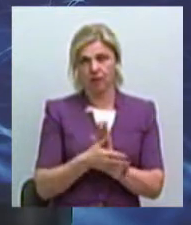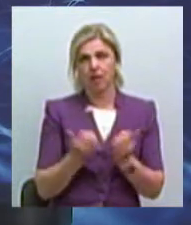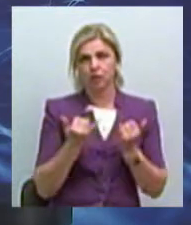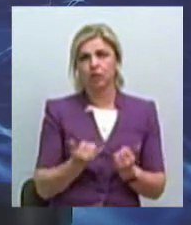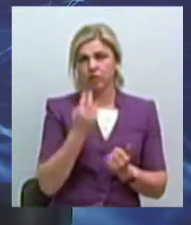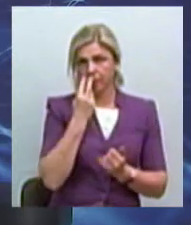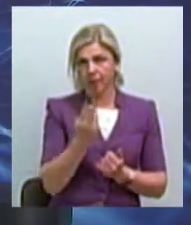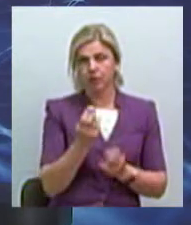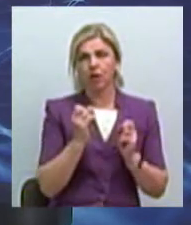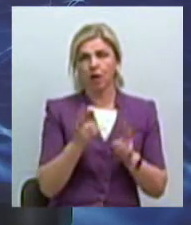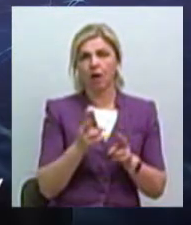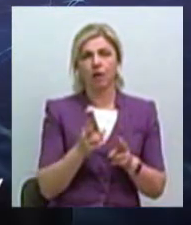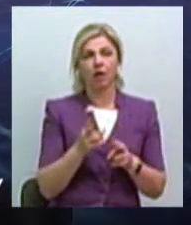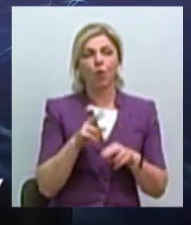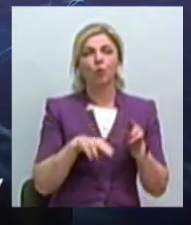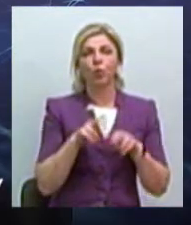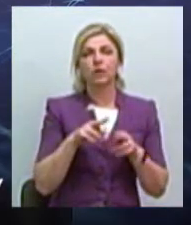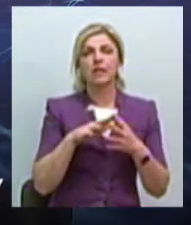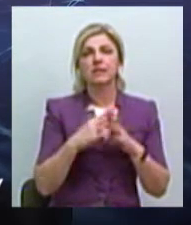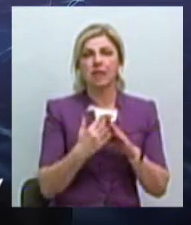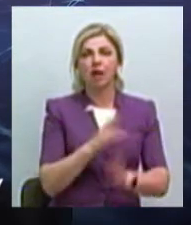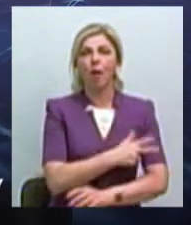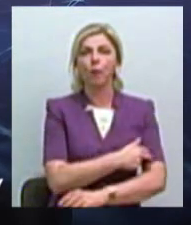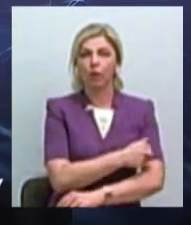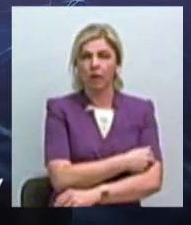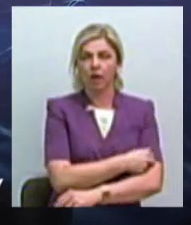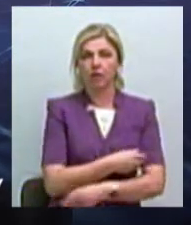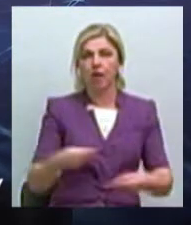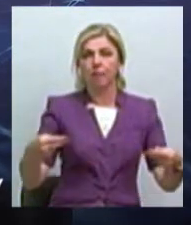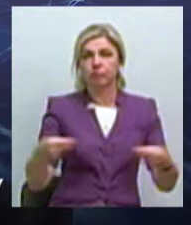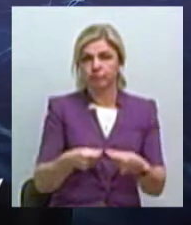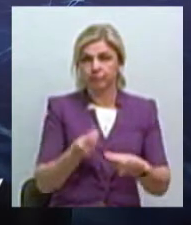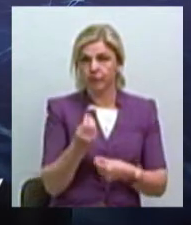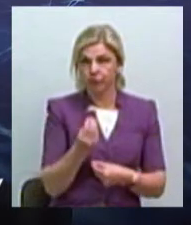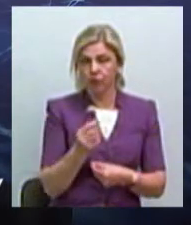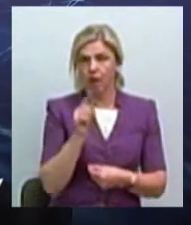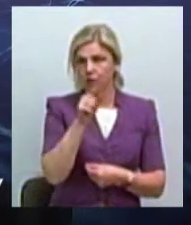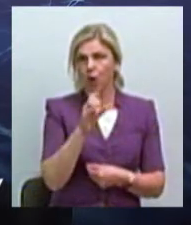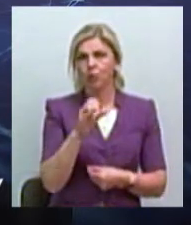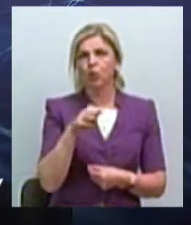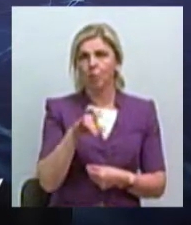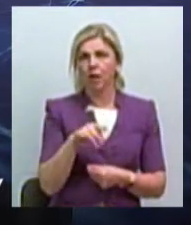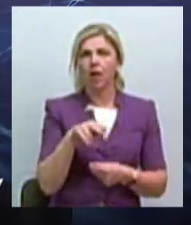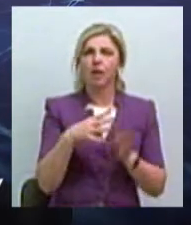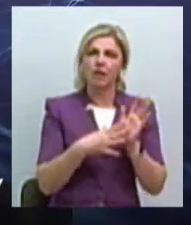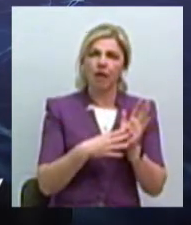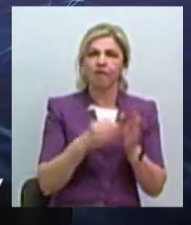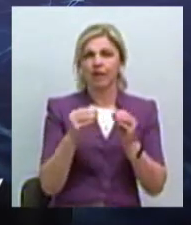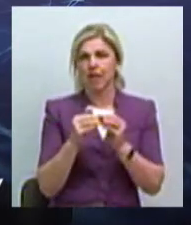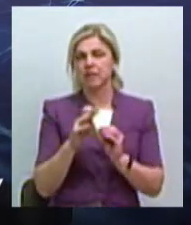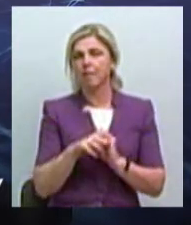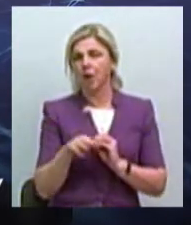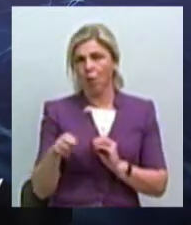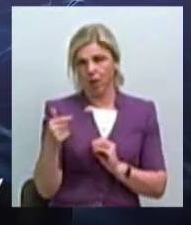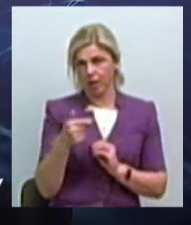як будуються сільські амбулаторії по співфінансуванню. Там суми по 9, по 10 мільйонів гривень.